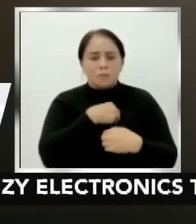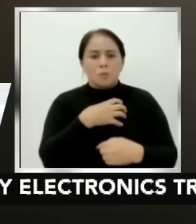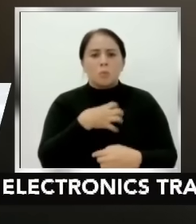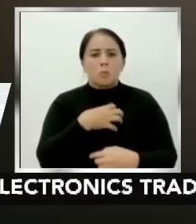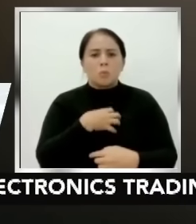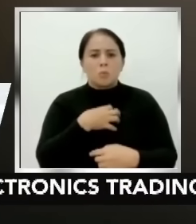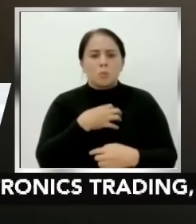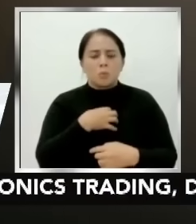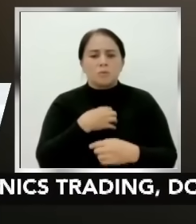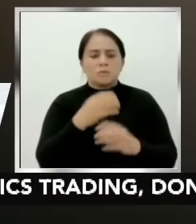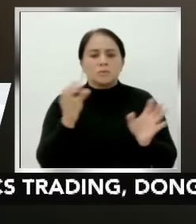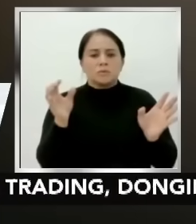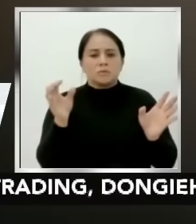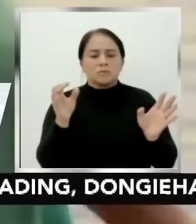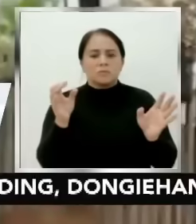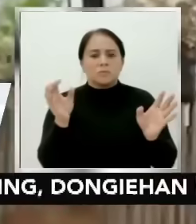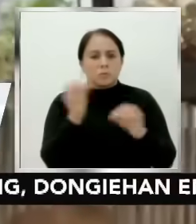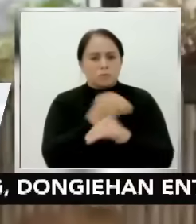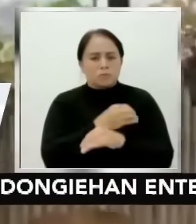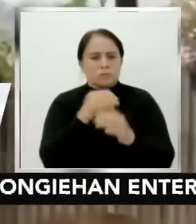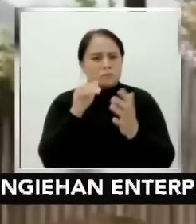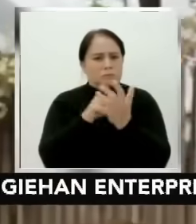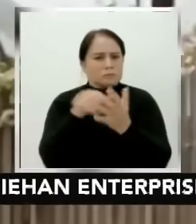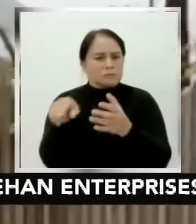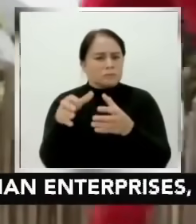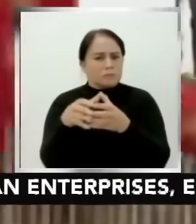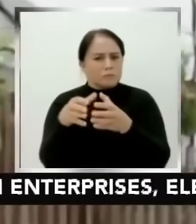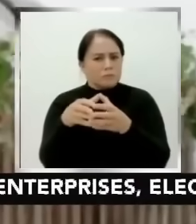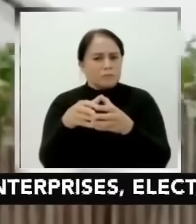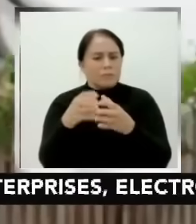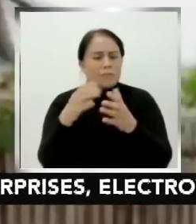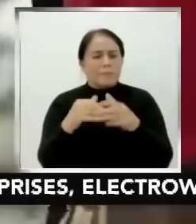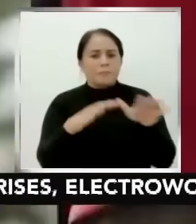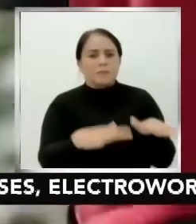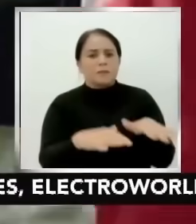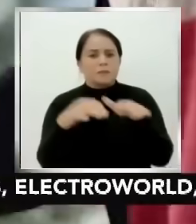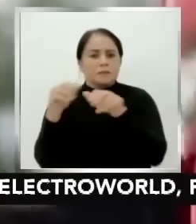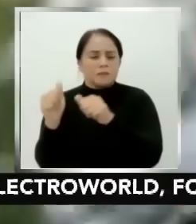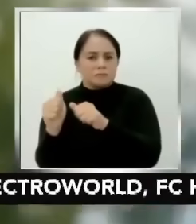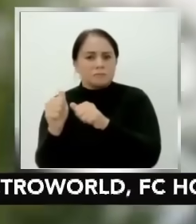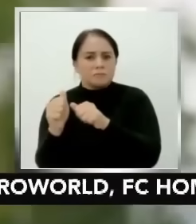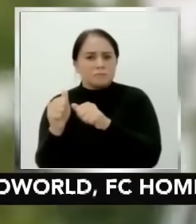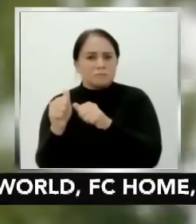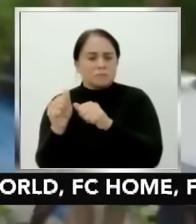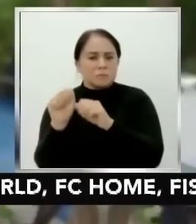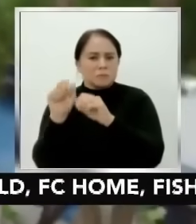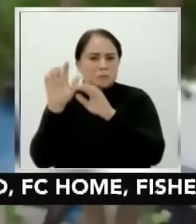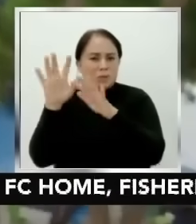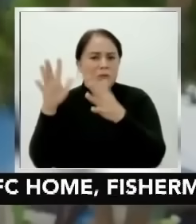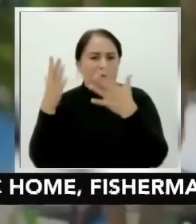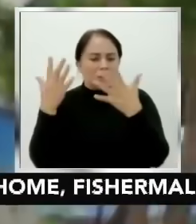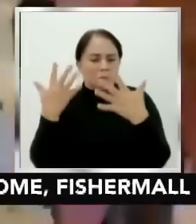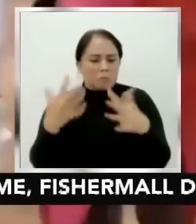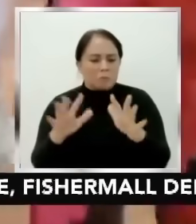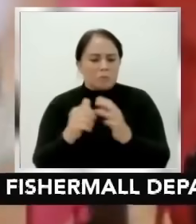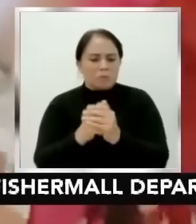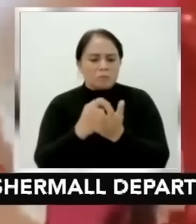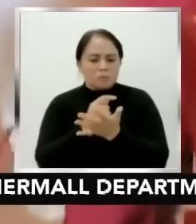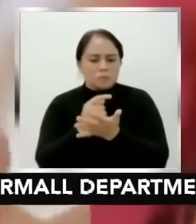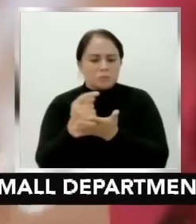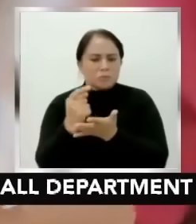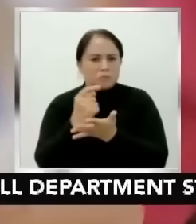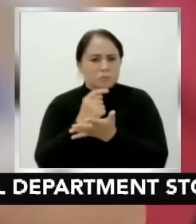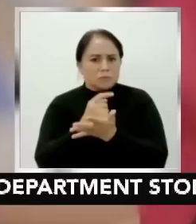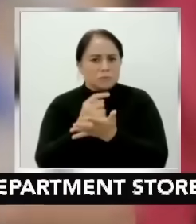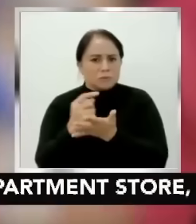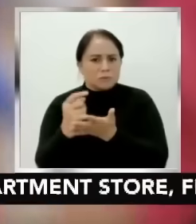opisina laban sa grupo. Umalis na po siya dun sa kabundukan. After siguro ilang weeks or ano, bumalik